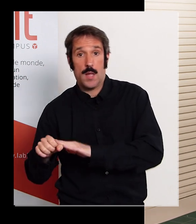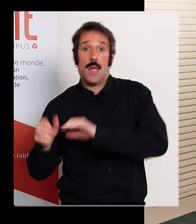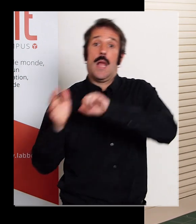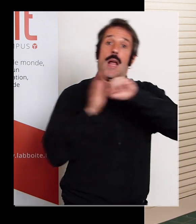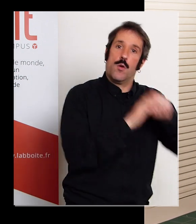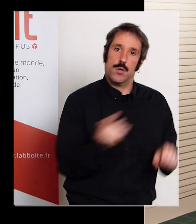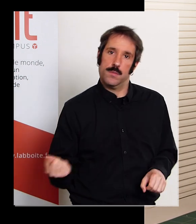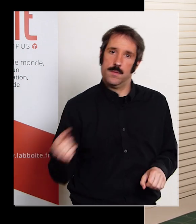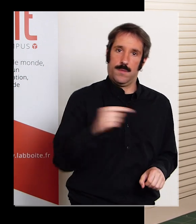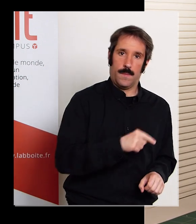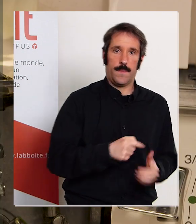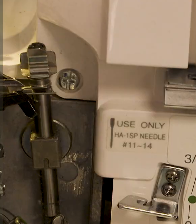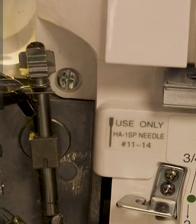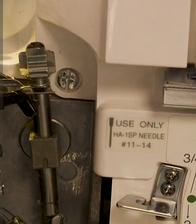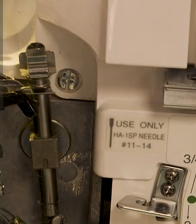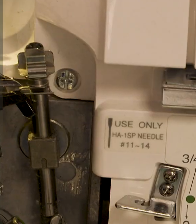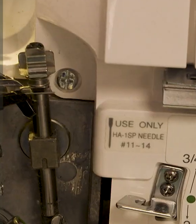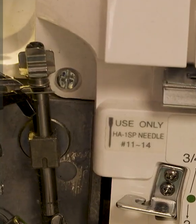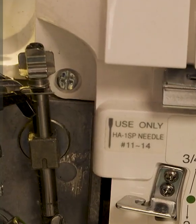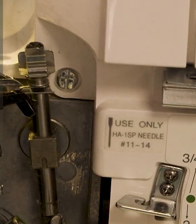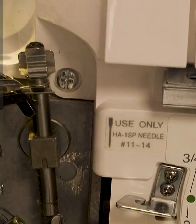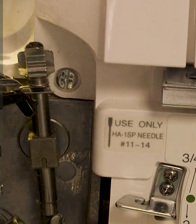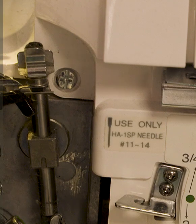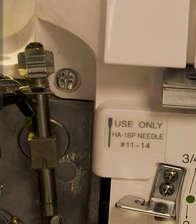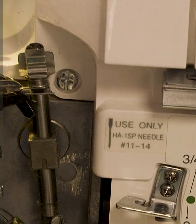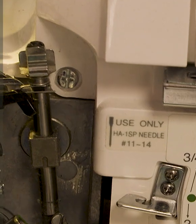de droite à gauche.